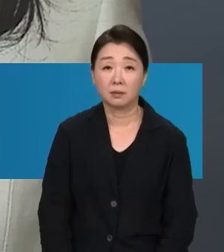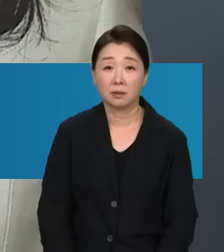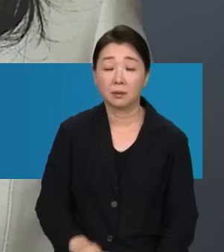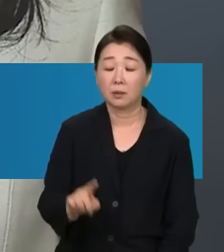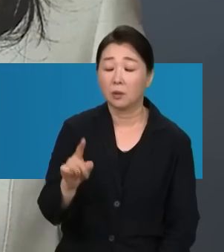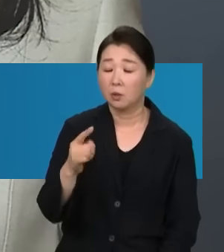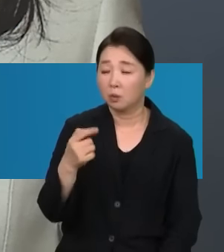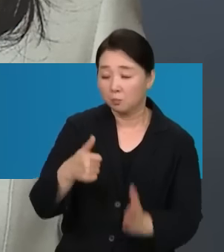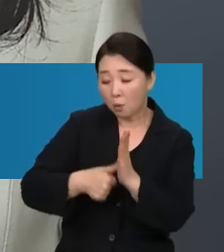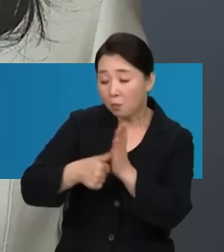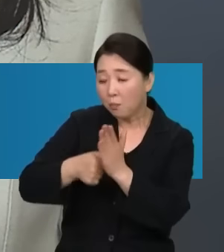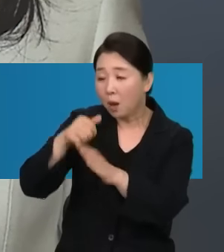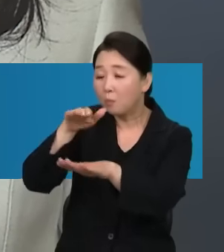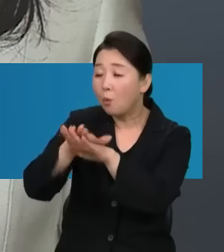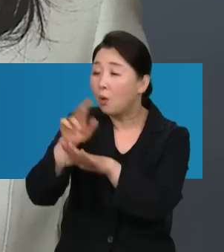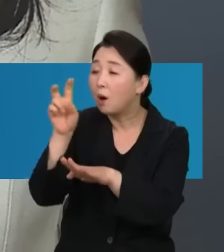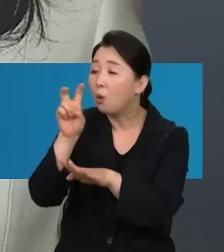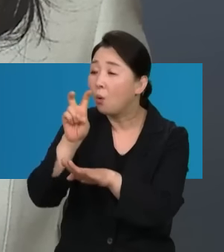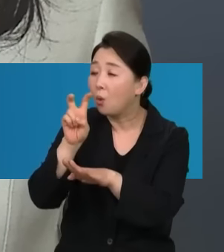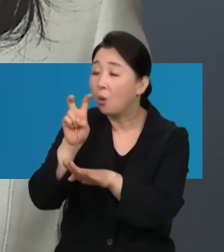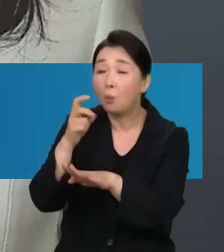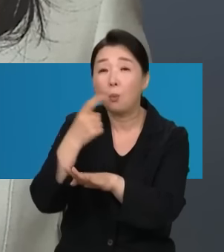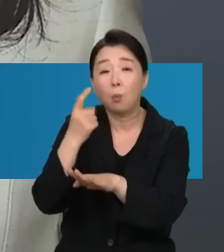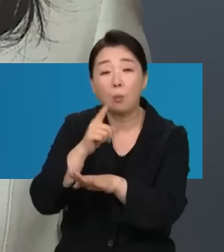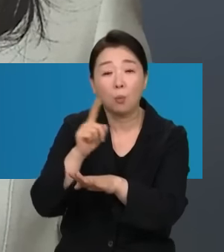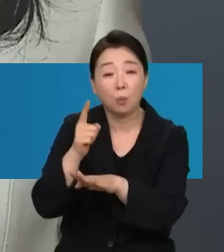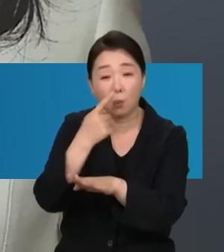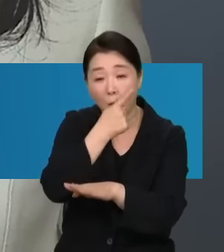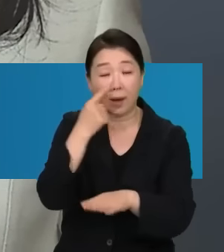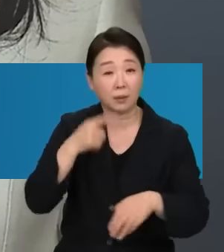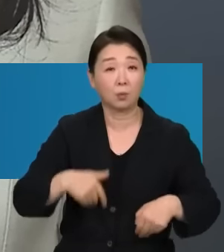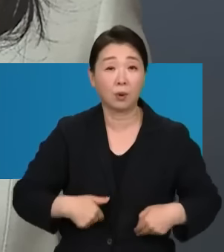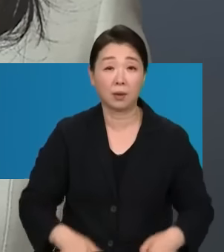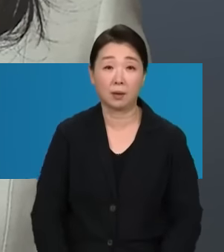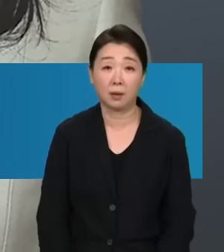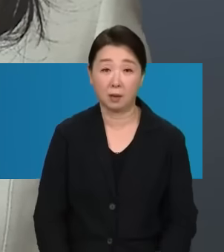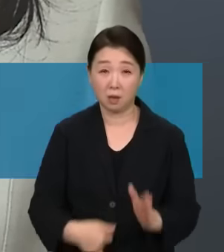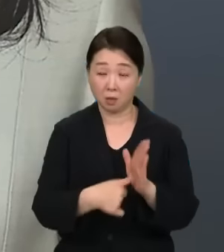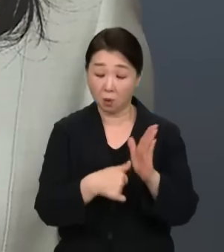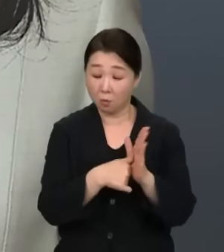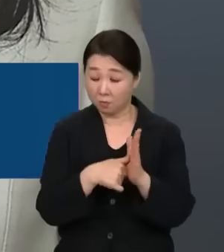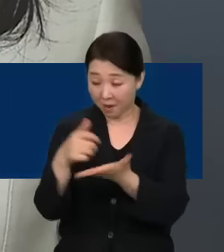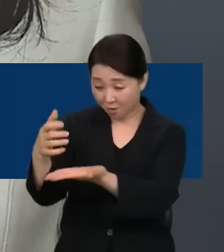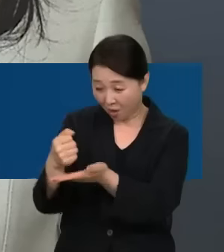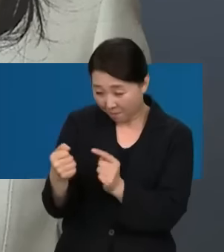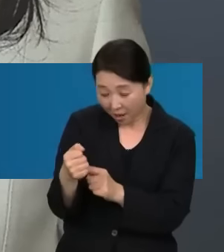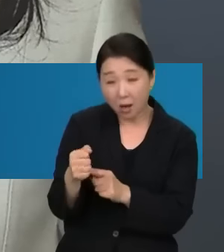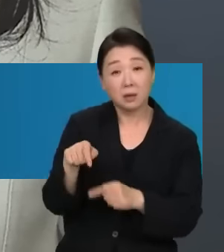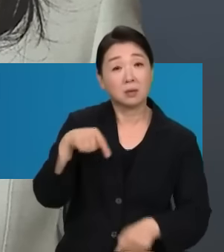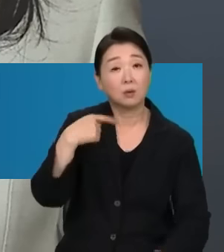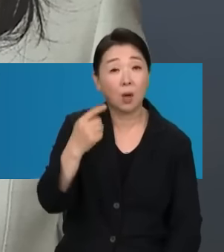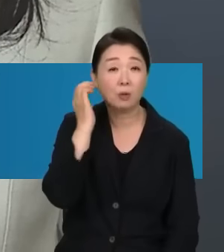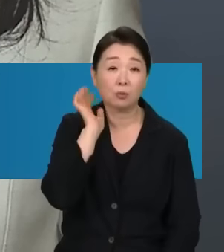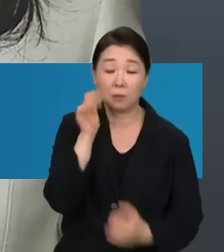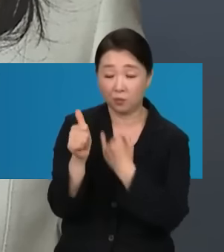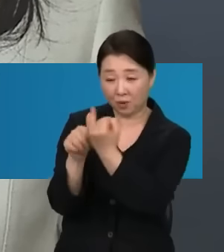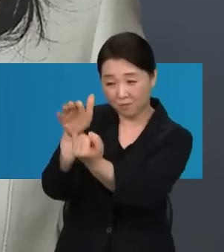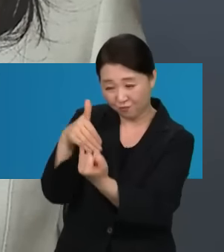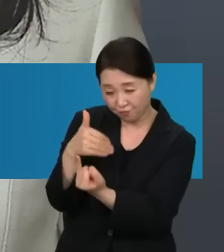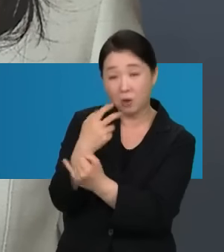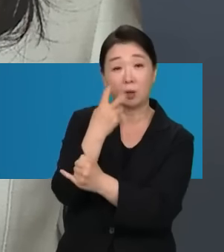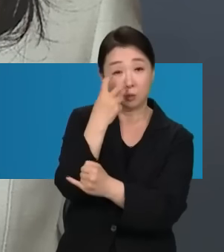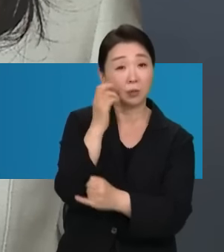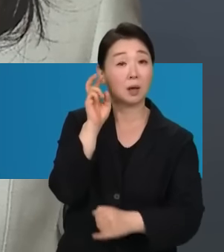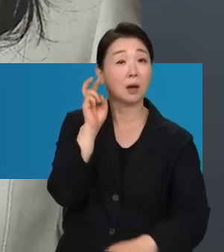어디에 어떻게 보관돼 있었는지 확인하겠다는 겁니다 명품백 실무를 확보하고 나면 이제 여사에 대한 조사만